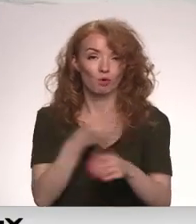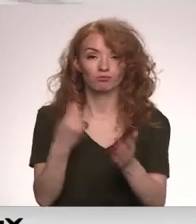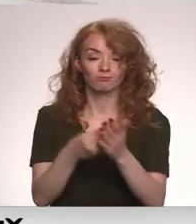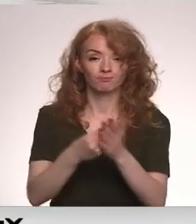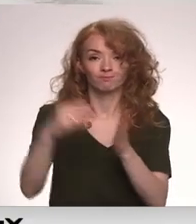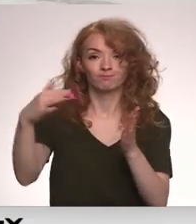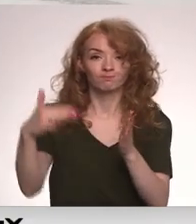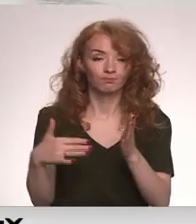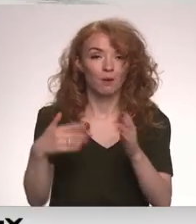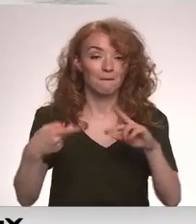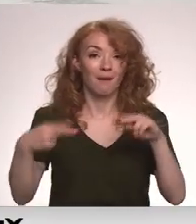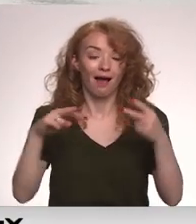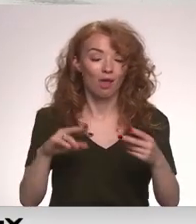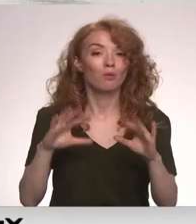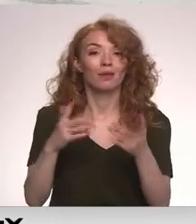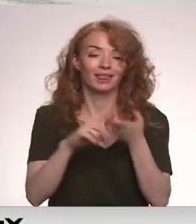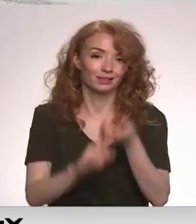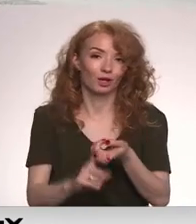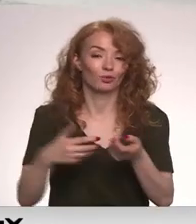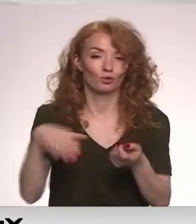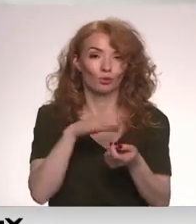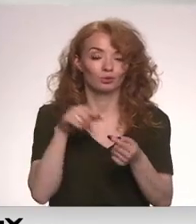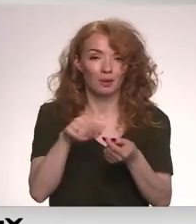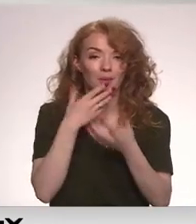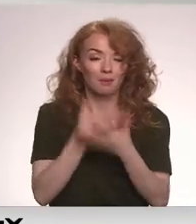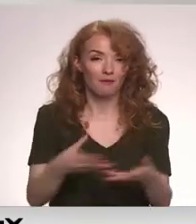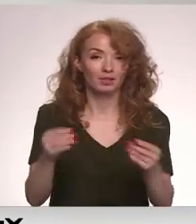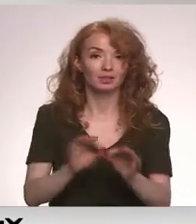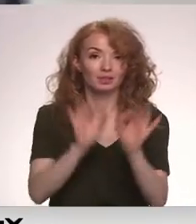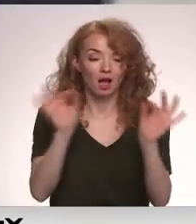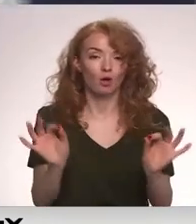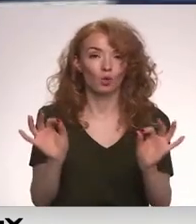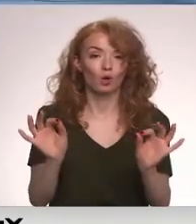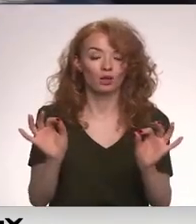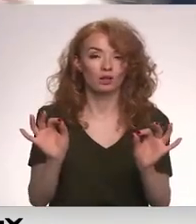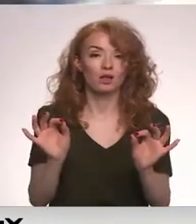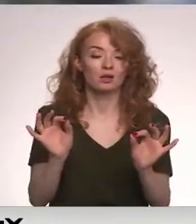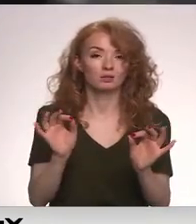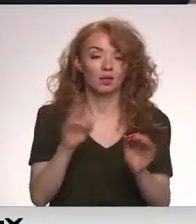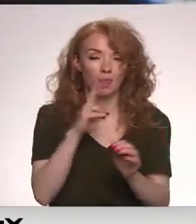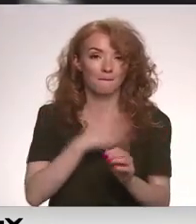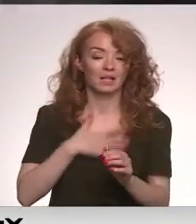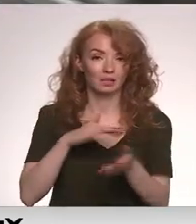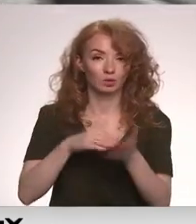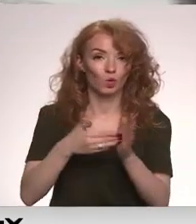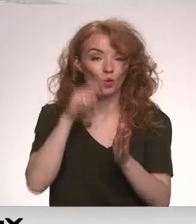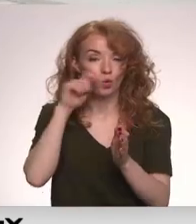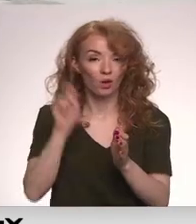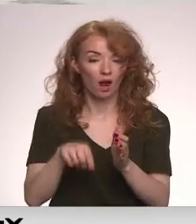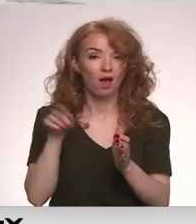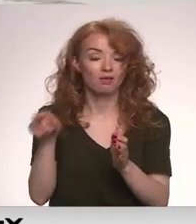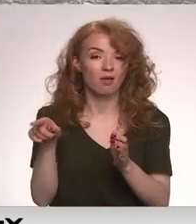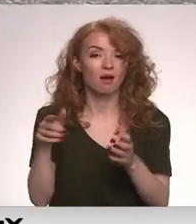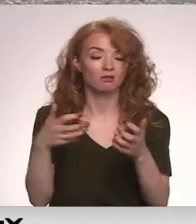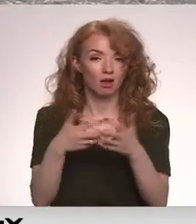izcenojumu maiņu. Tad līdz ar to mums tā pavasarī sākoties ģeopolitiskai nepatīkamai situācijai un